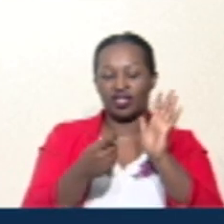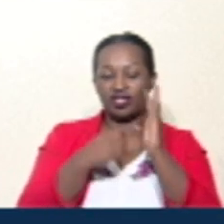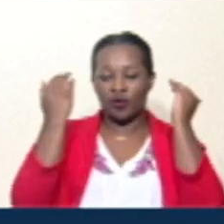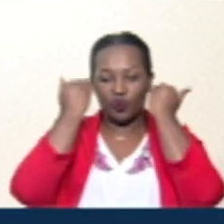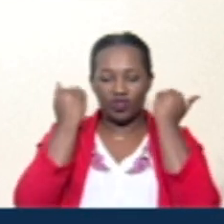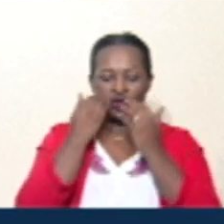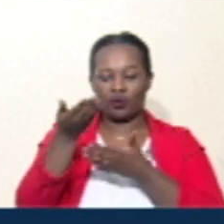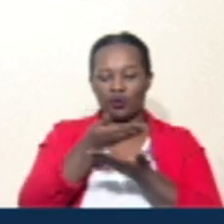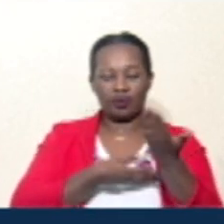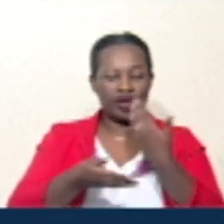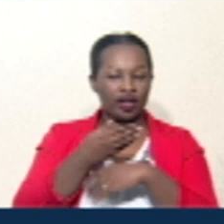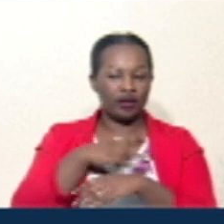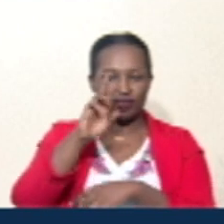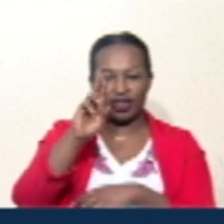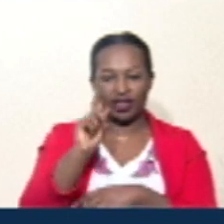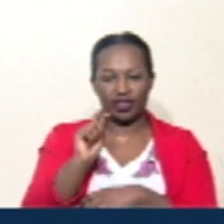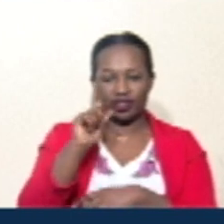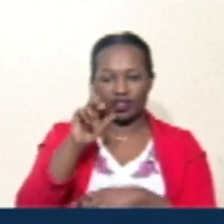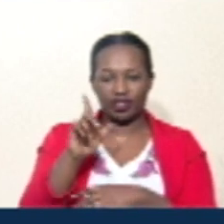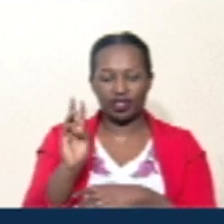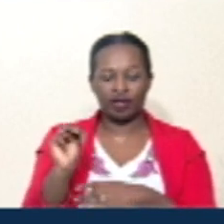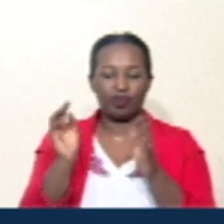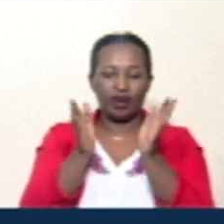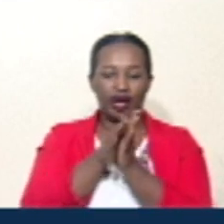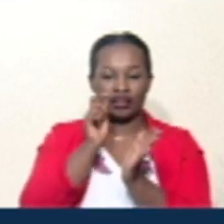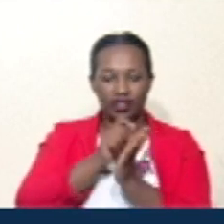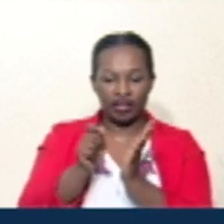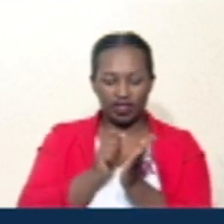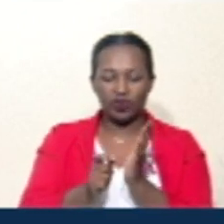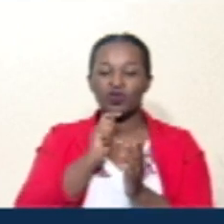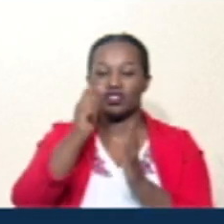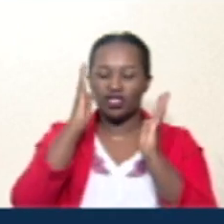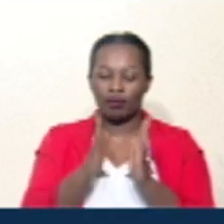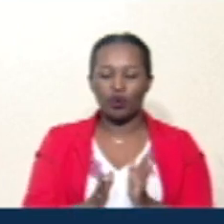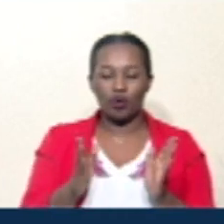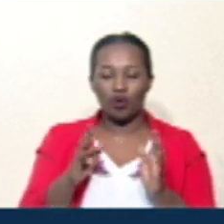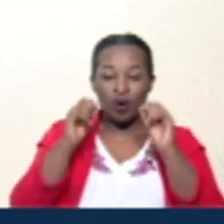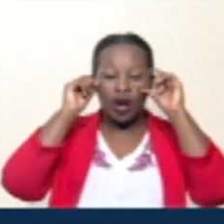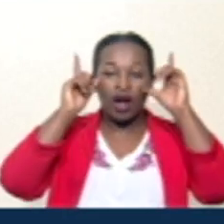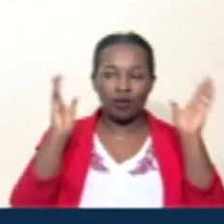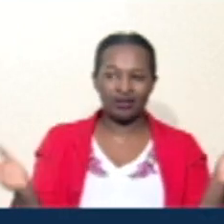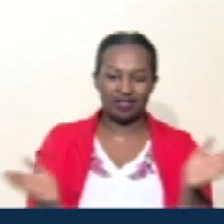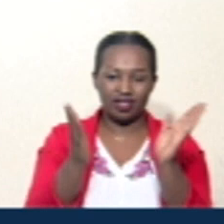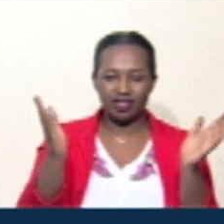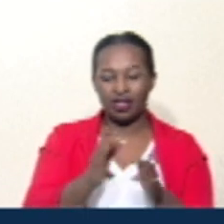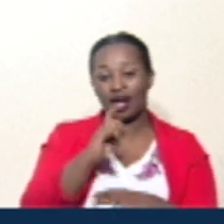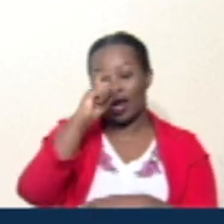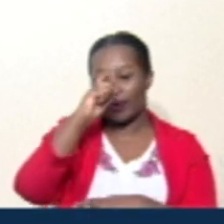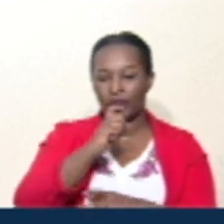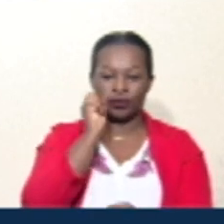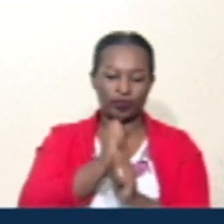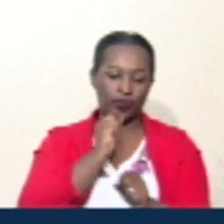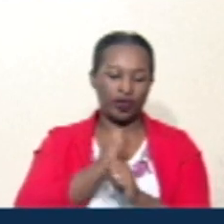bya RTLM kimwe n'inyandiko z'ikinyamakuru Kangura byashishikarizaga ku mugaragaro abahutu gukora Jeneoside